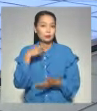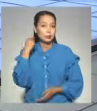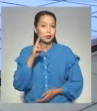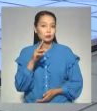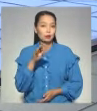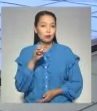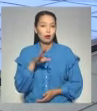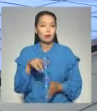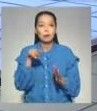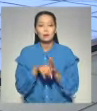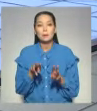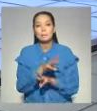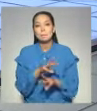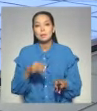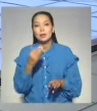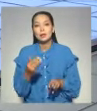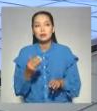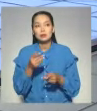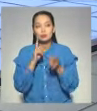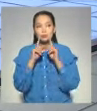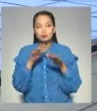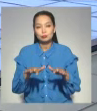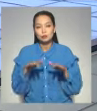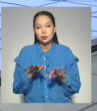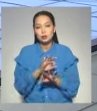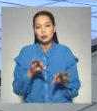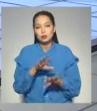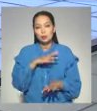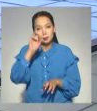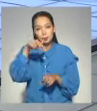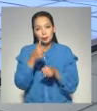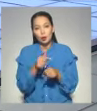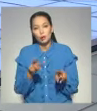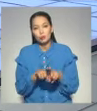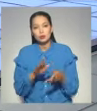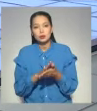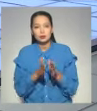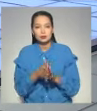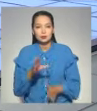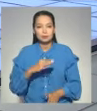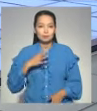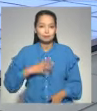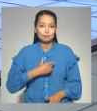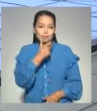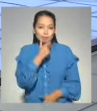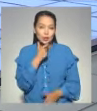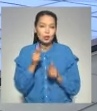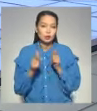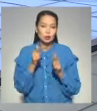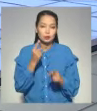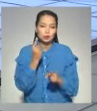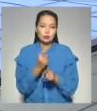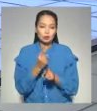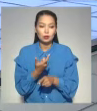Тоқаев ішкі істер министрлігінің алқа мәжілісінде осылай деді. Мемлекет басшысы мұндай жағдайда ұстамдылық танытып дөрекілікке жол